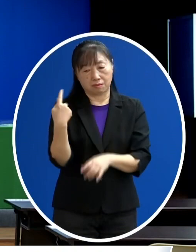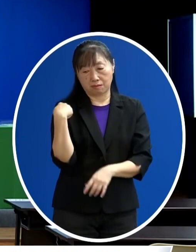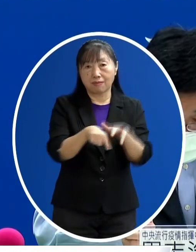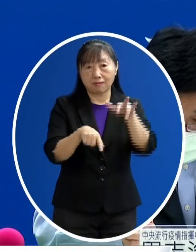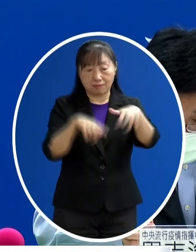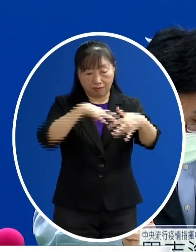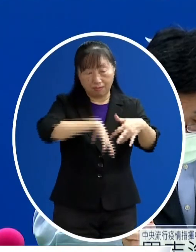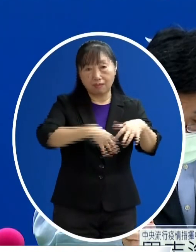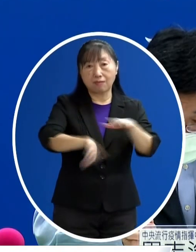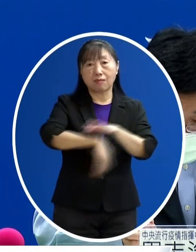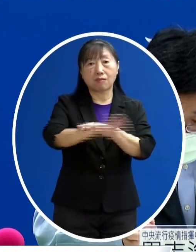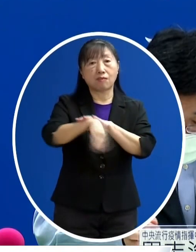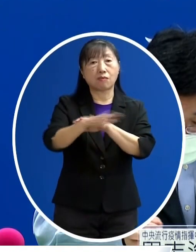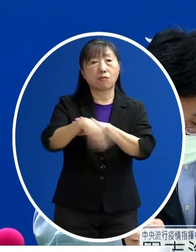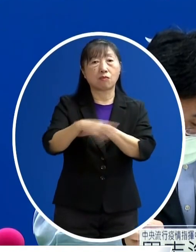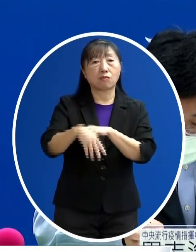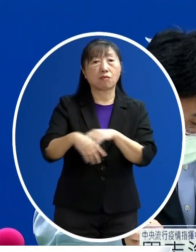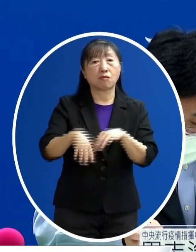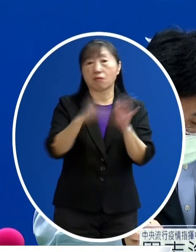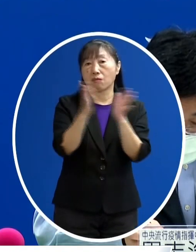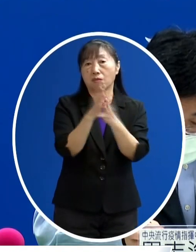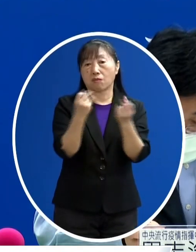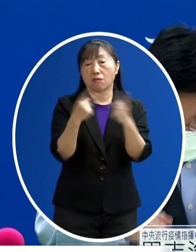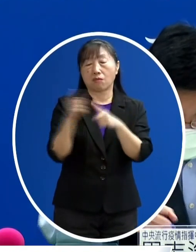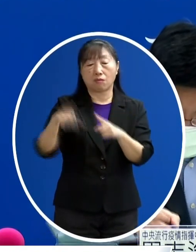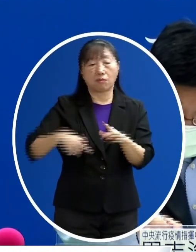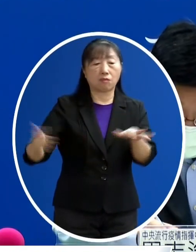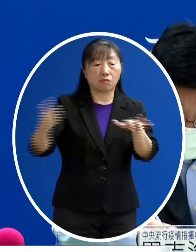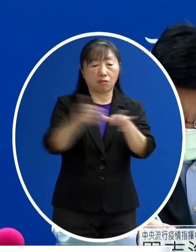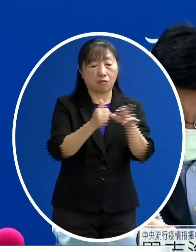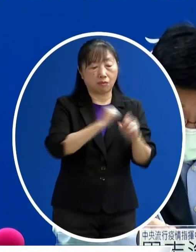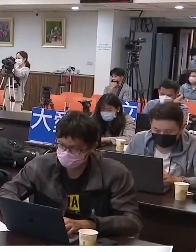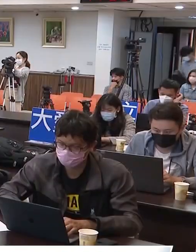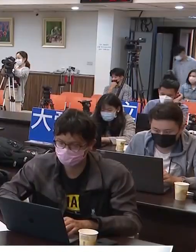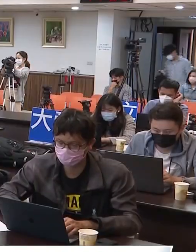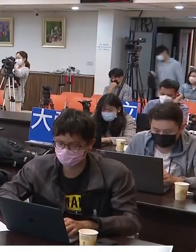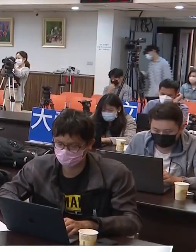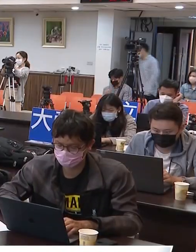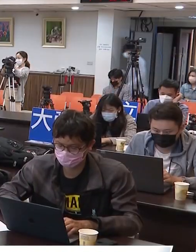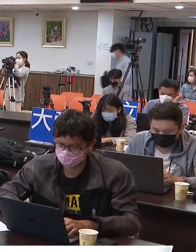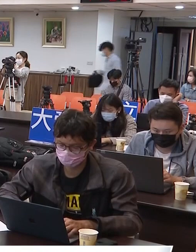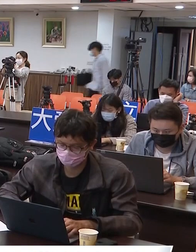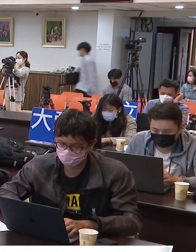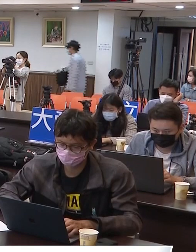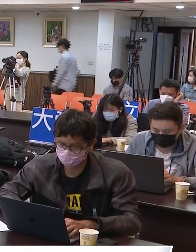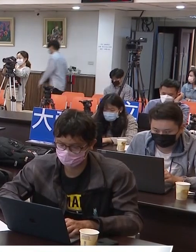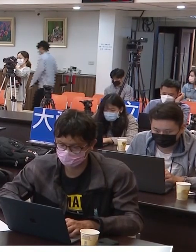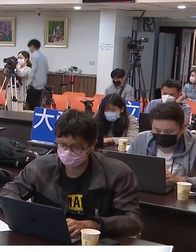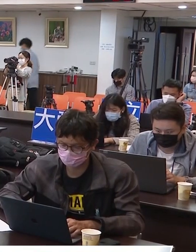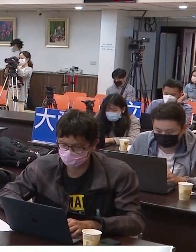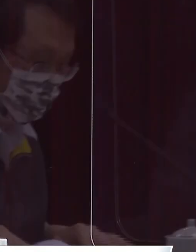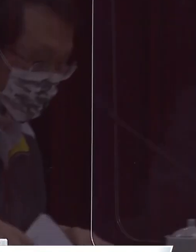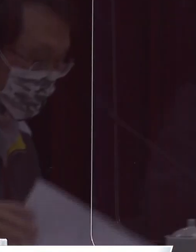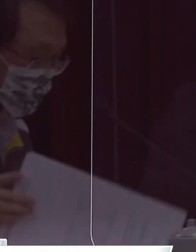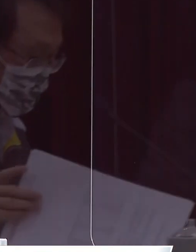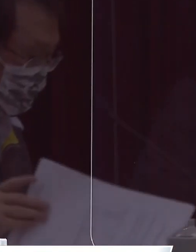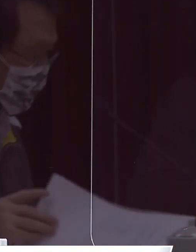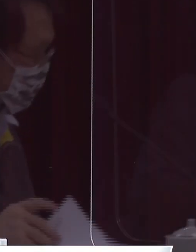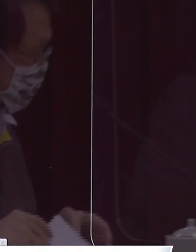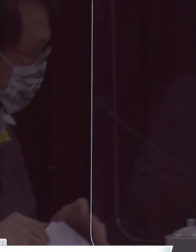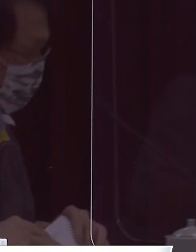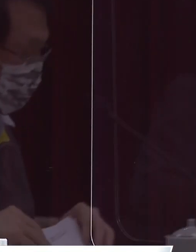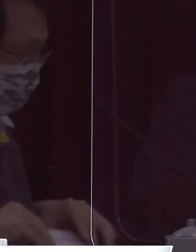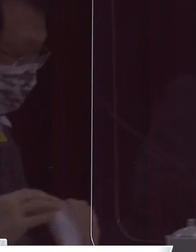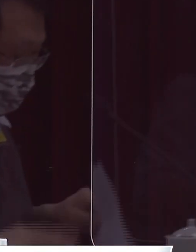的监视画面，发现防护装备符合规定，并无看到明显违规。至于与土耳其个案同班机入境的